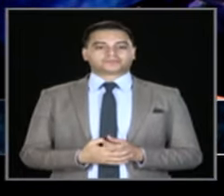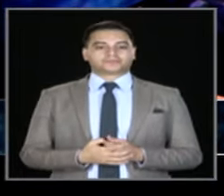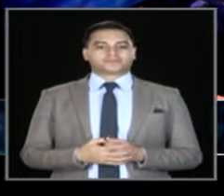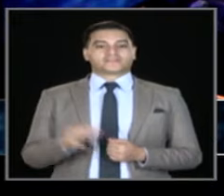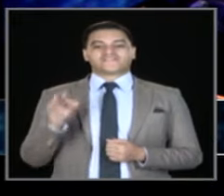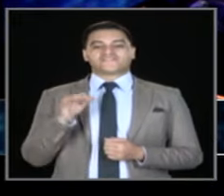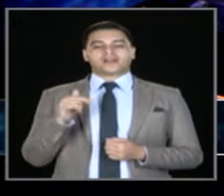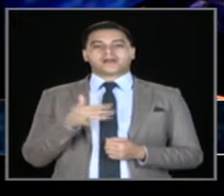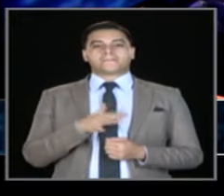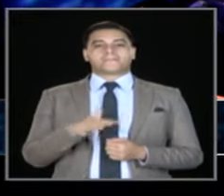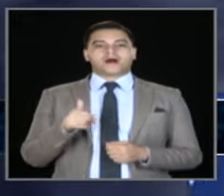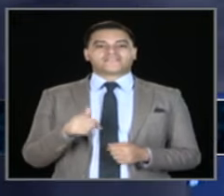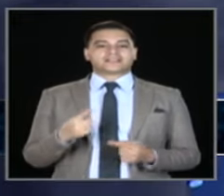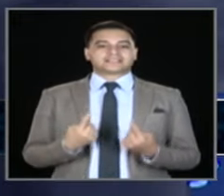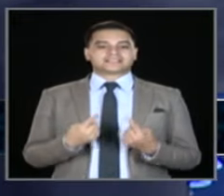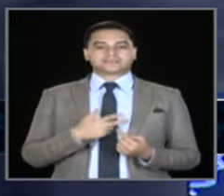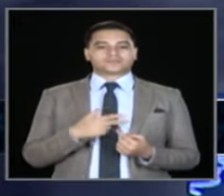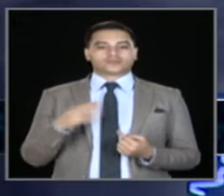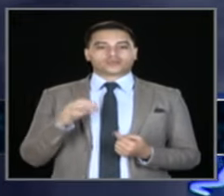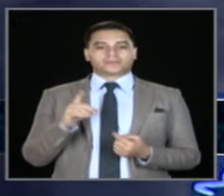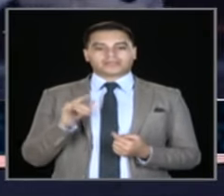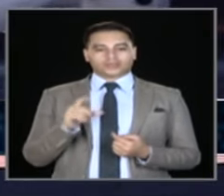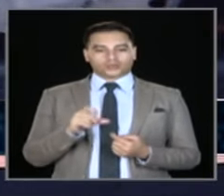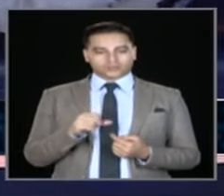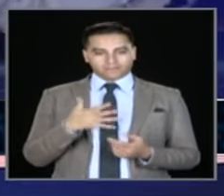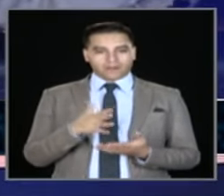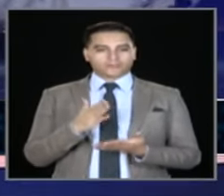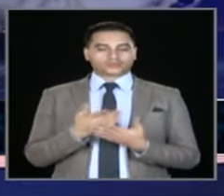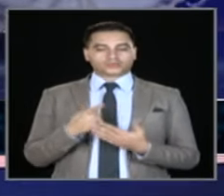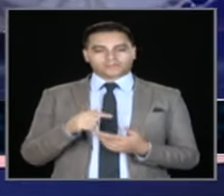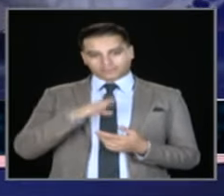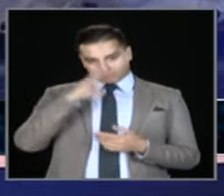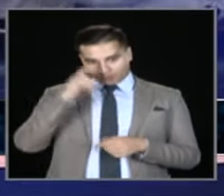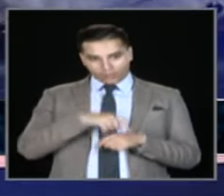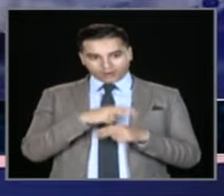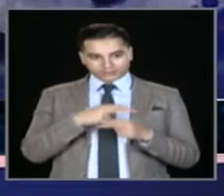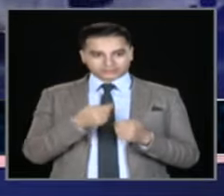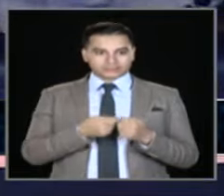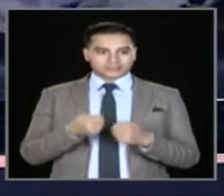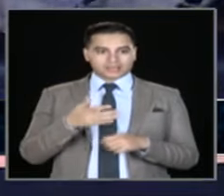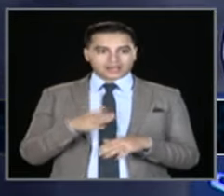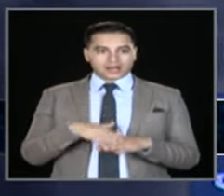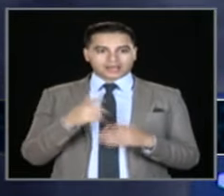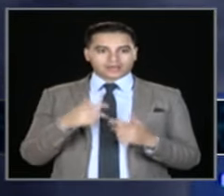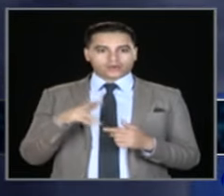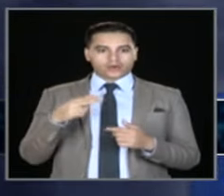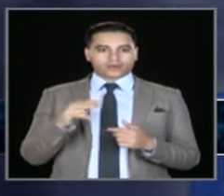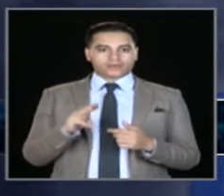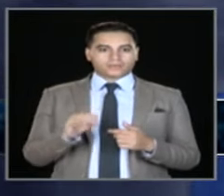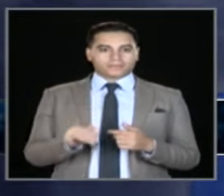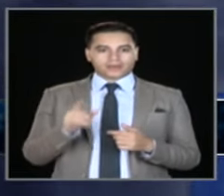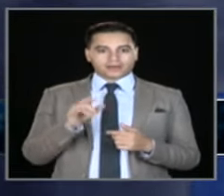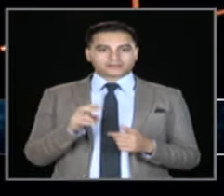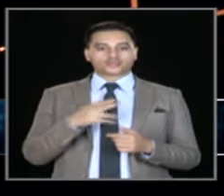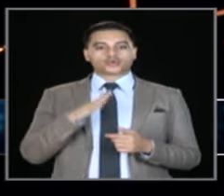في اي بحر تقع جزيره كومينو البحر المتوسط صح من هو السلطان صاحب اطول فتره في حكم الدوله العثمانيه سليمان